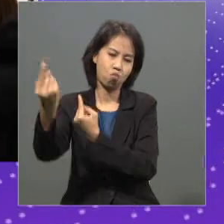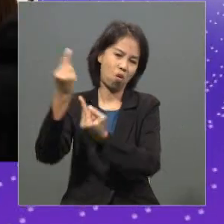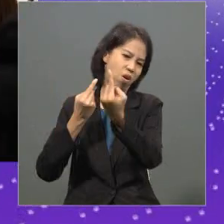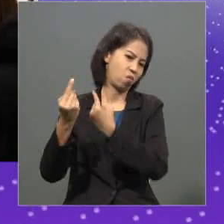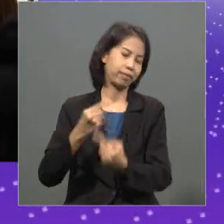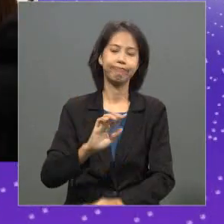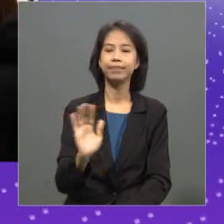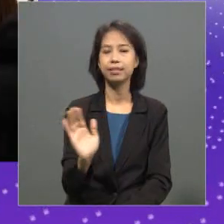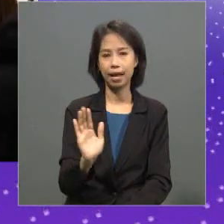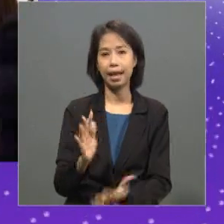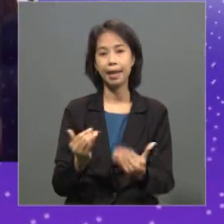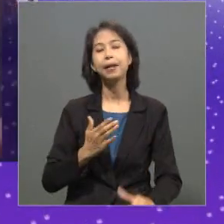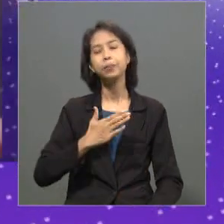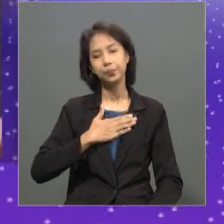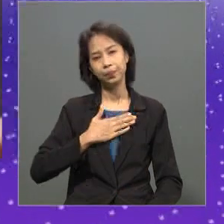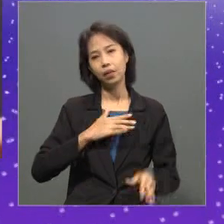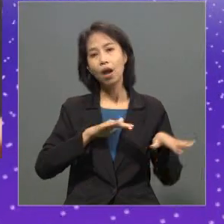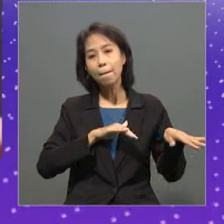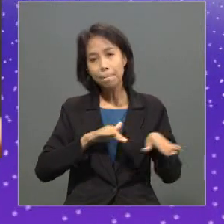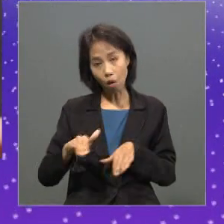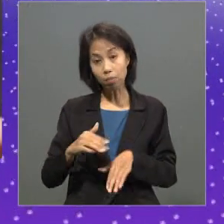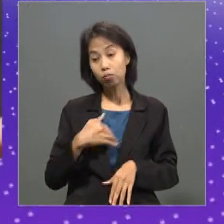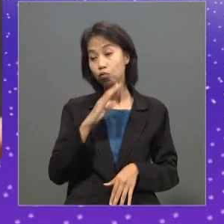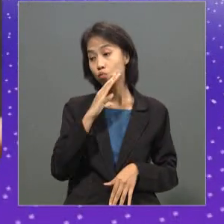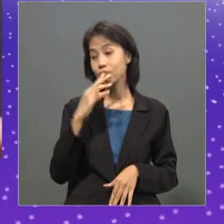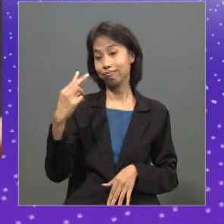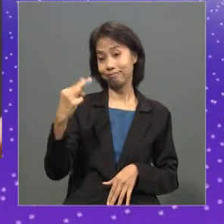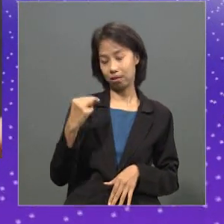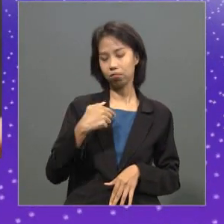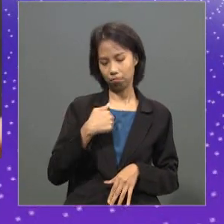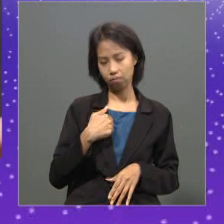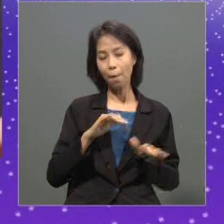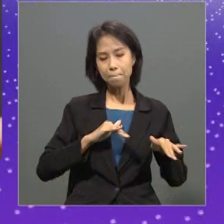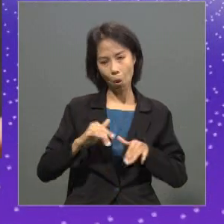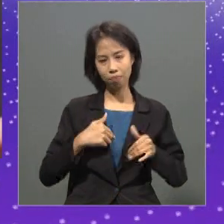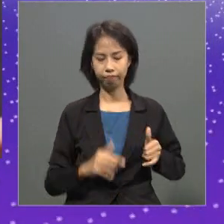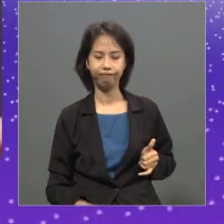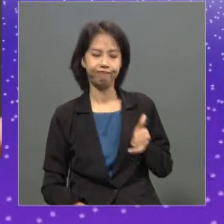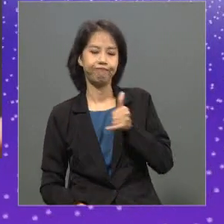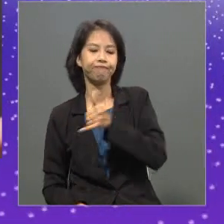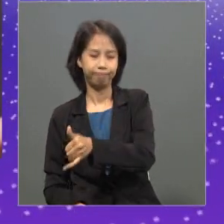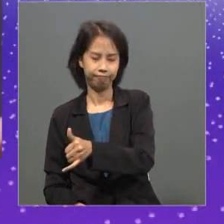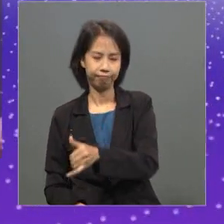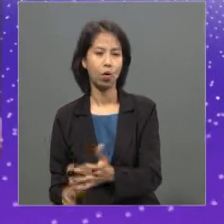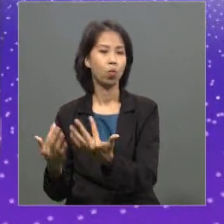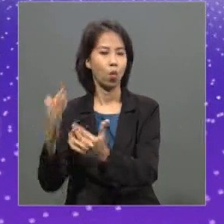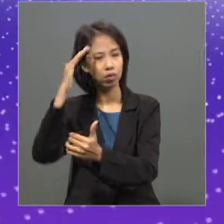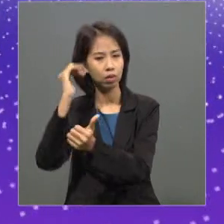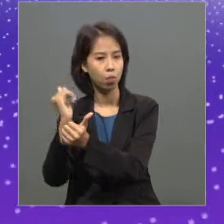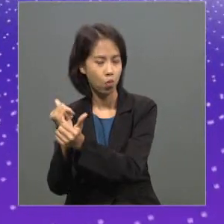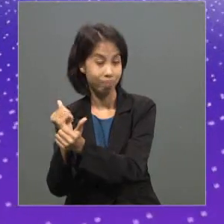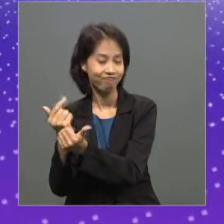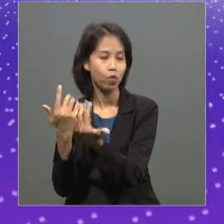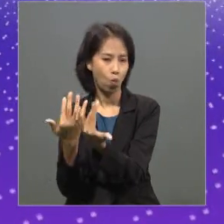ทำลายกันตนเองก็พร้อมค่ะที่จะเข้าไปแสดงตัวมอบตัวกับตำรวจตามที่ตำรวจจะแจ้งให้ทราบทุกเมื่อรอ